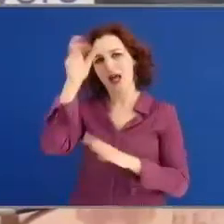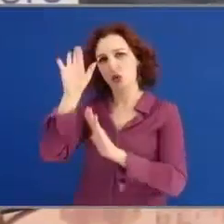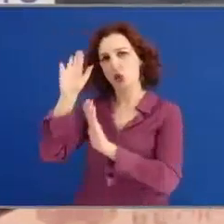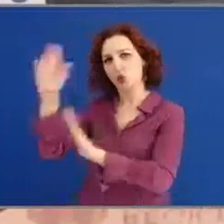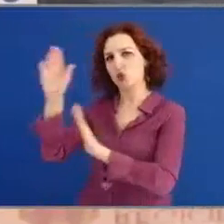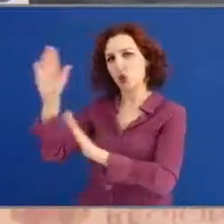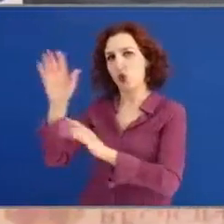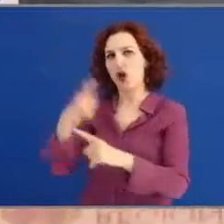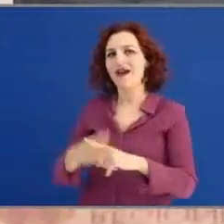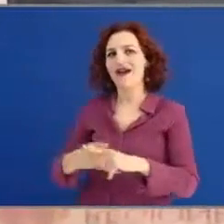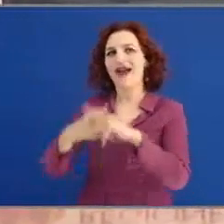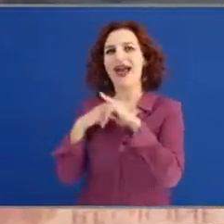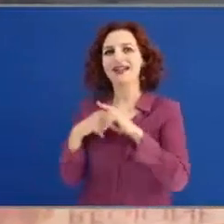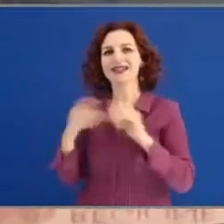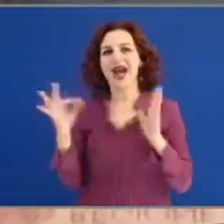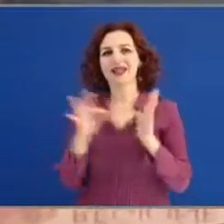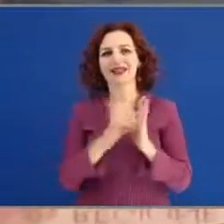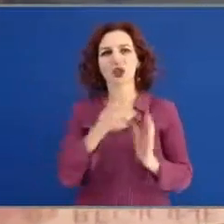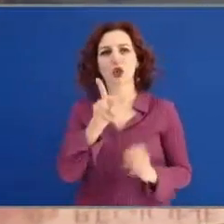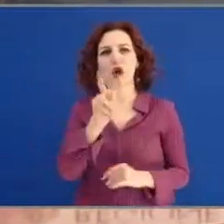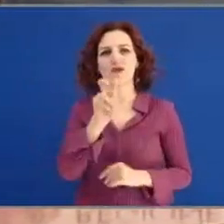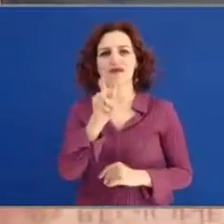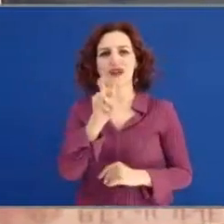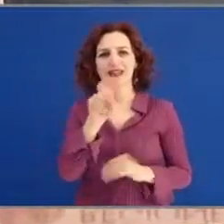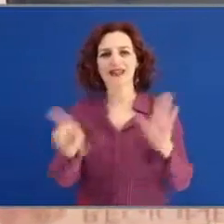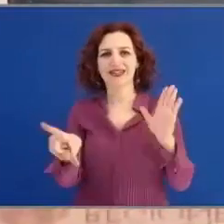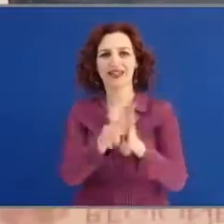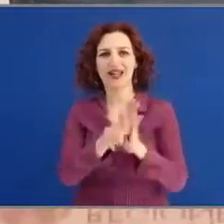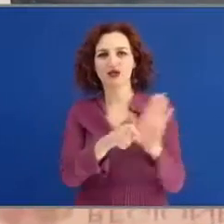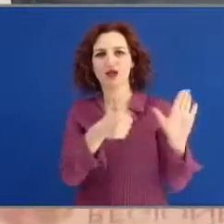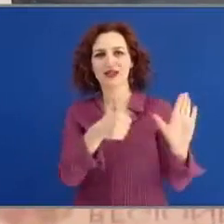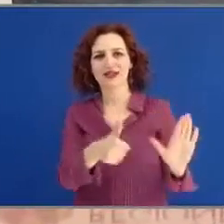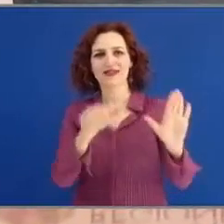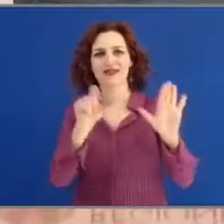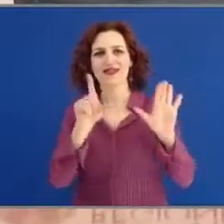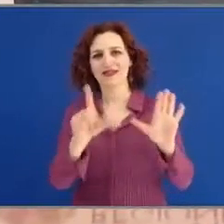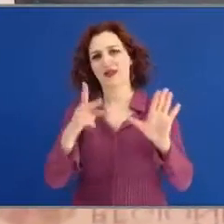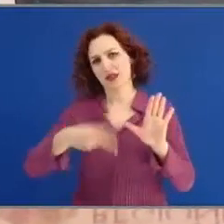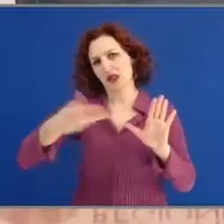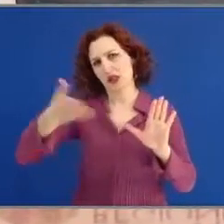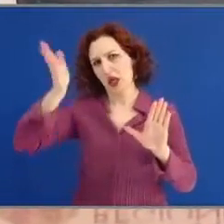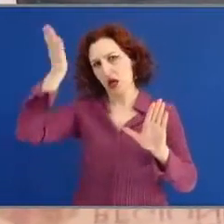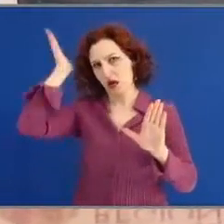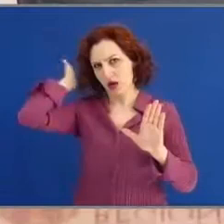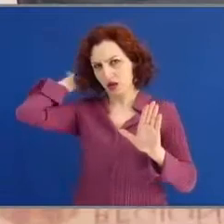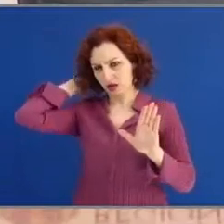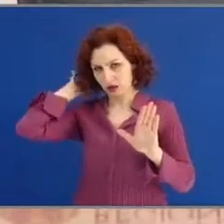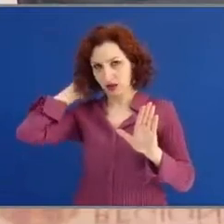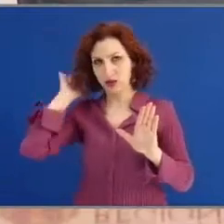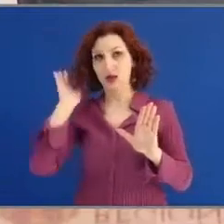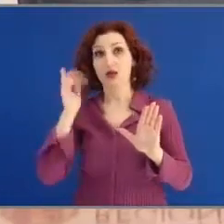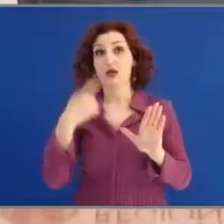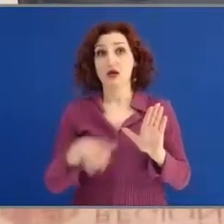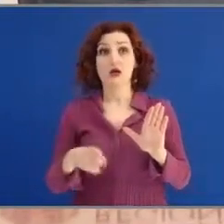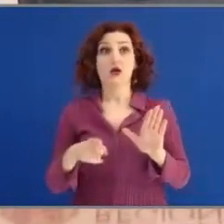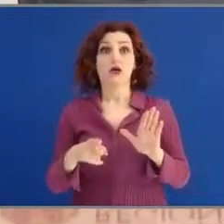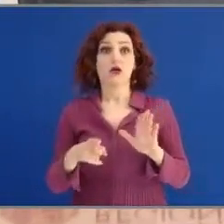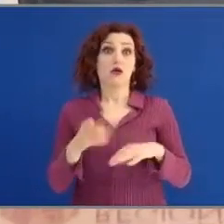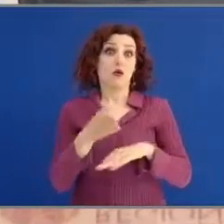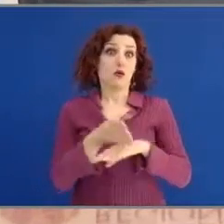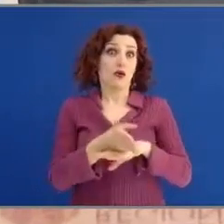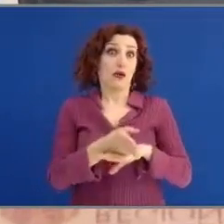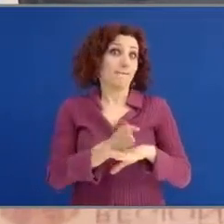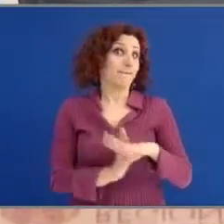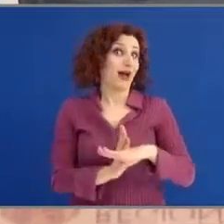cosiddetta ex articolo 20 della legge 67 di diversi anni fa, e in una parte importante